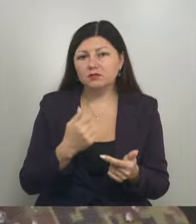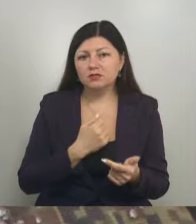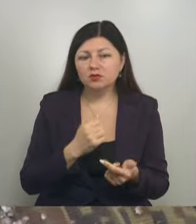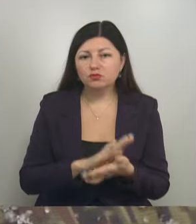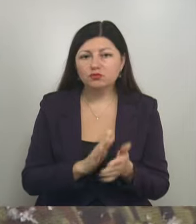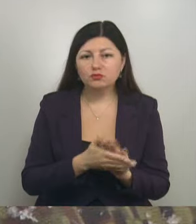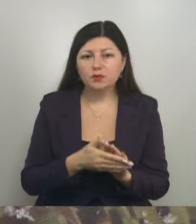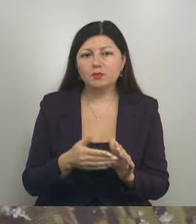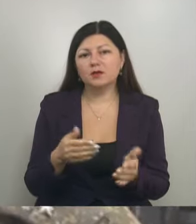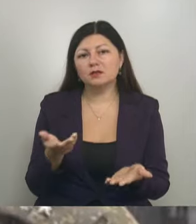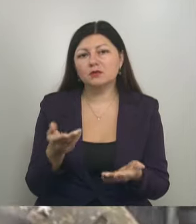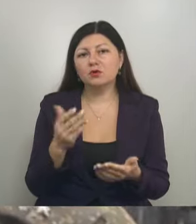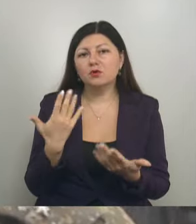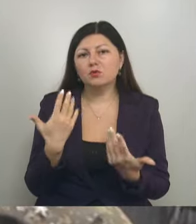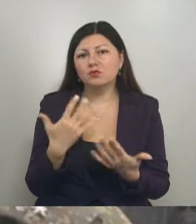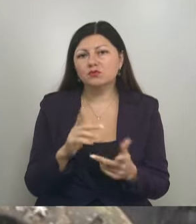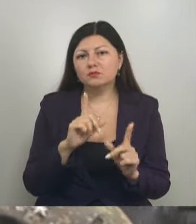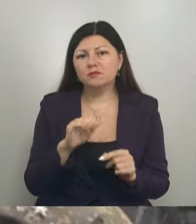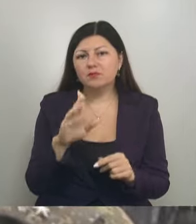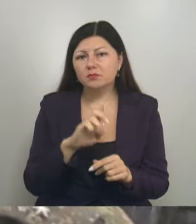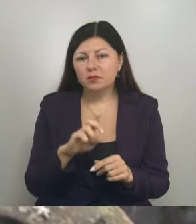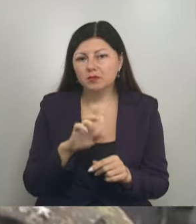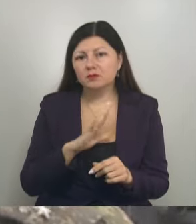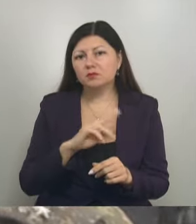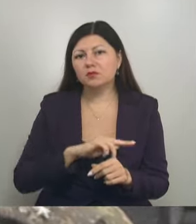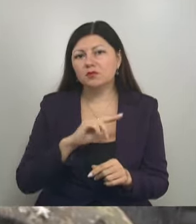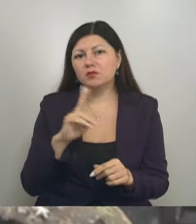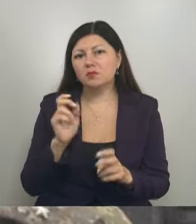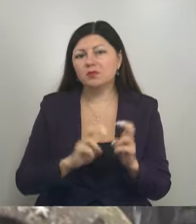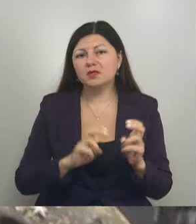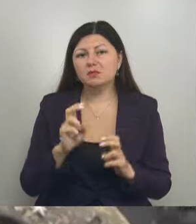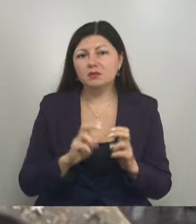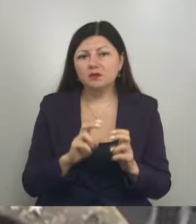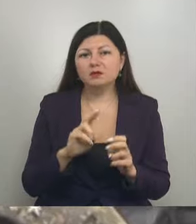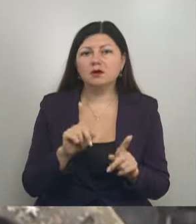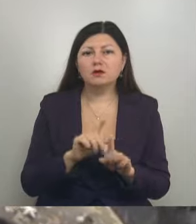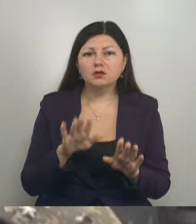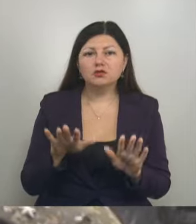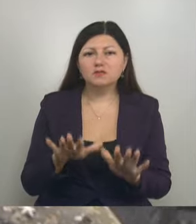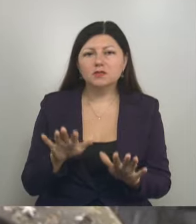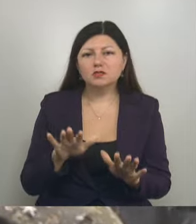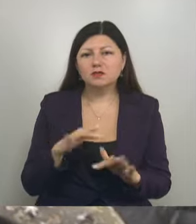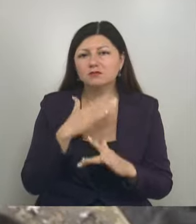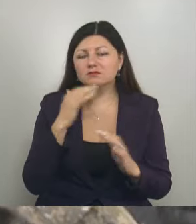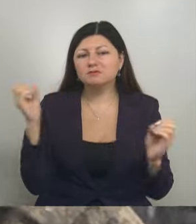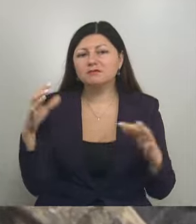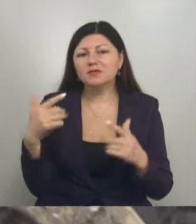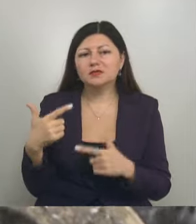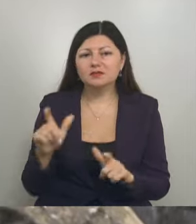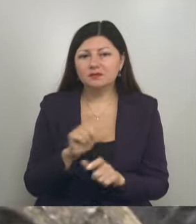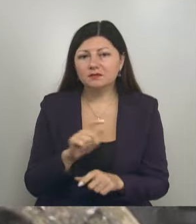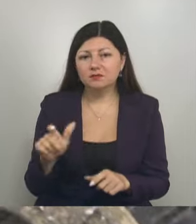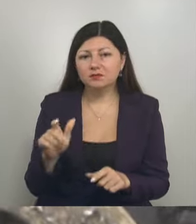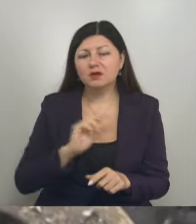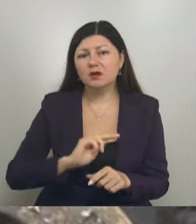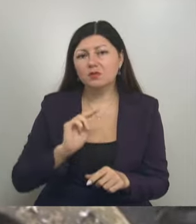Данный автобус уже побывал в Белгороде. Он работал на предприятиях, а также в местах массового скопления белгородцев.